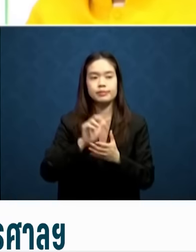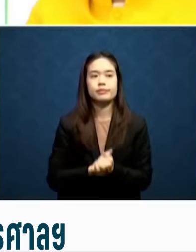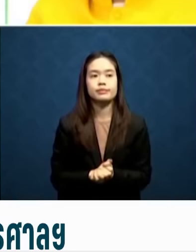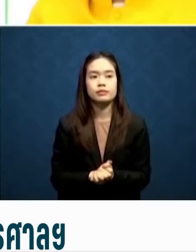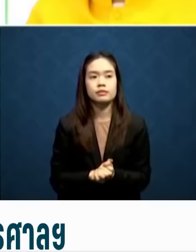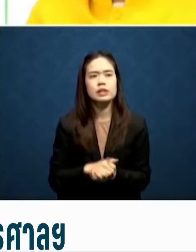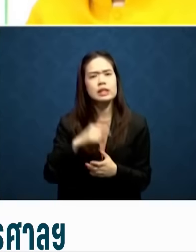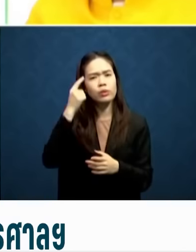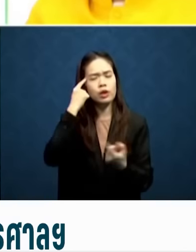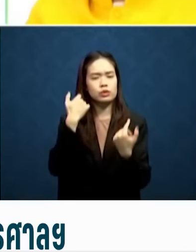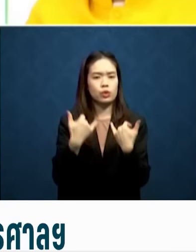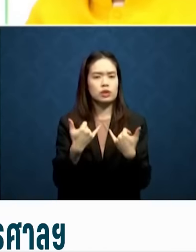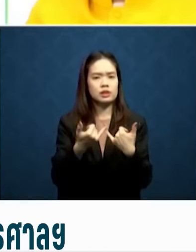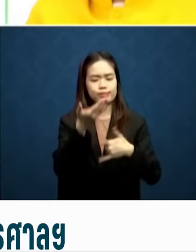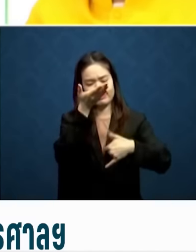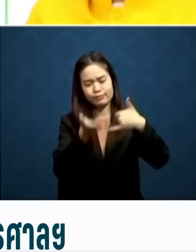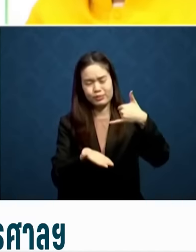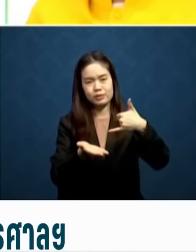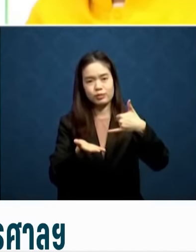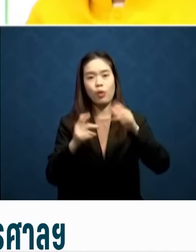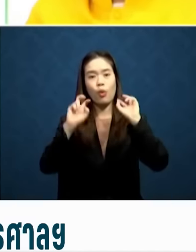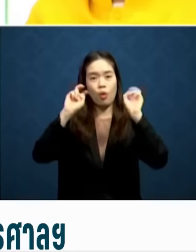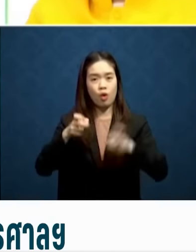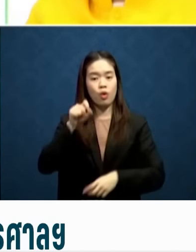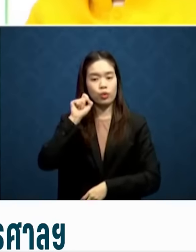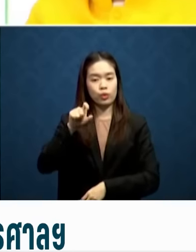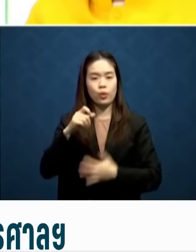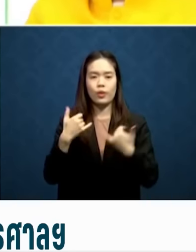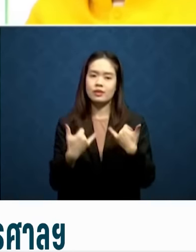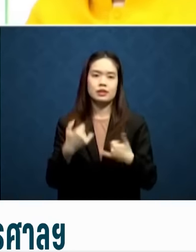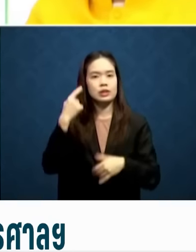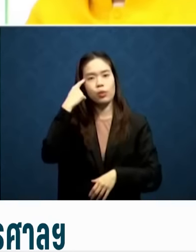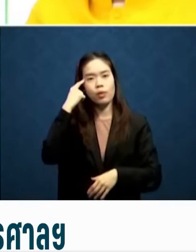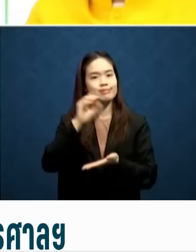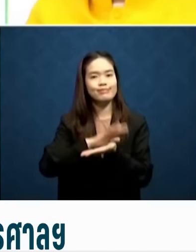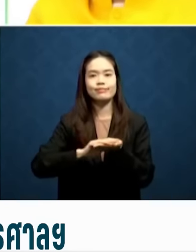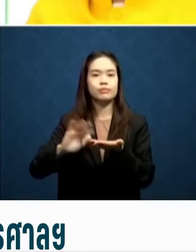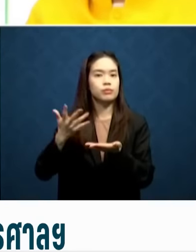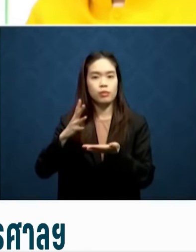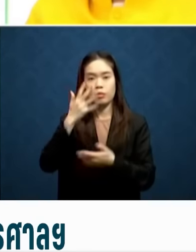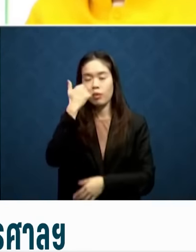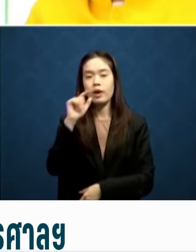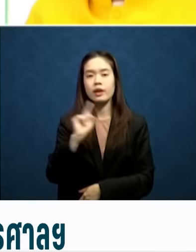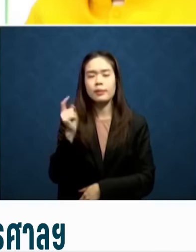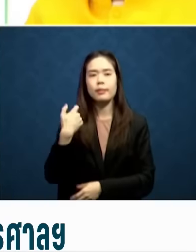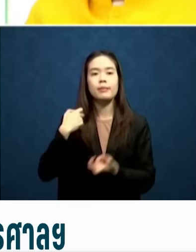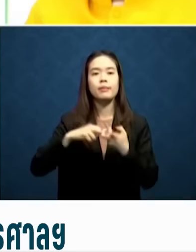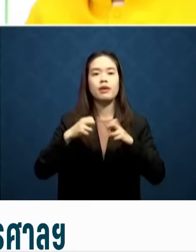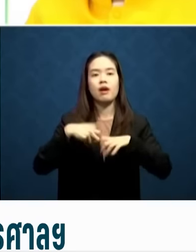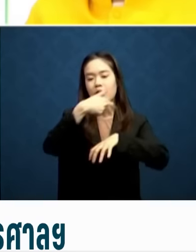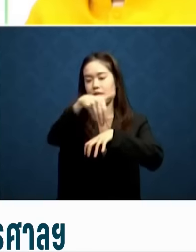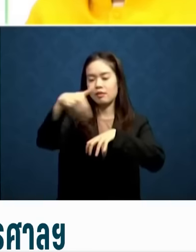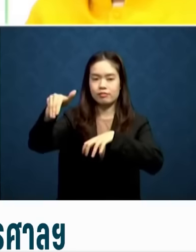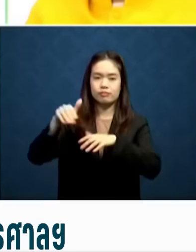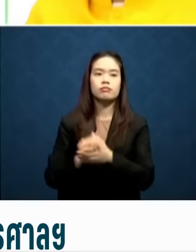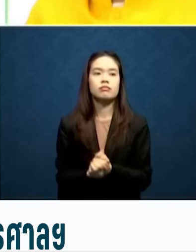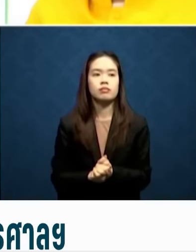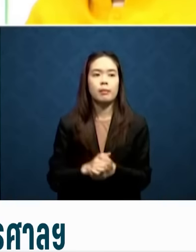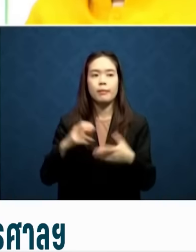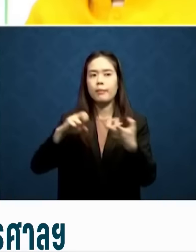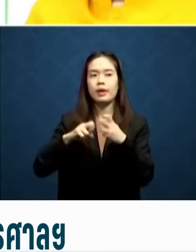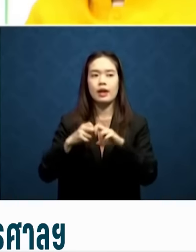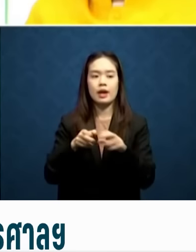ฒน์ธนาพงศ์สมาชิกวุฒิสภาก็ลุกขึ้นเลยบอกว่าสิ่งที่คุณนันทนานำเสนอนั้นไม่เหมาะสมเนื่องจากเป็น